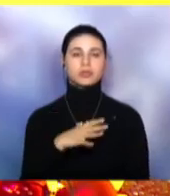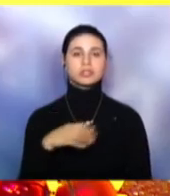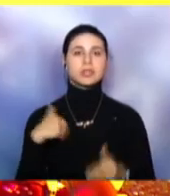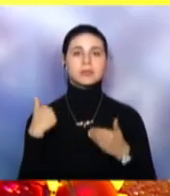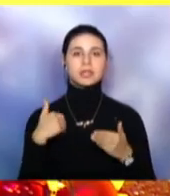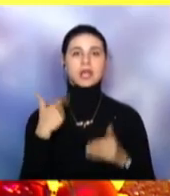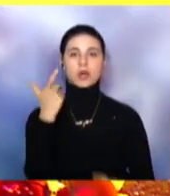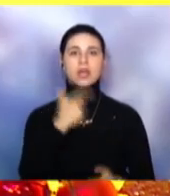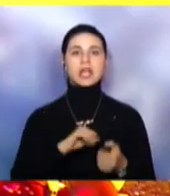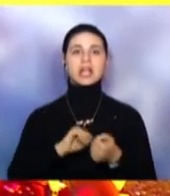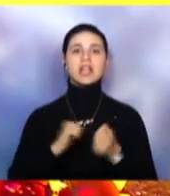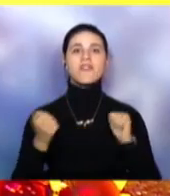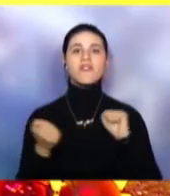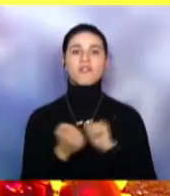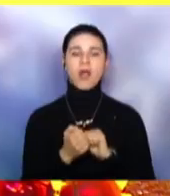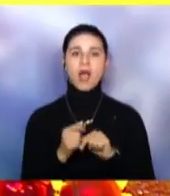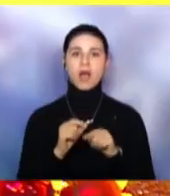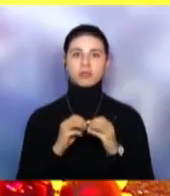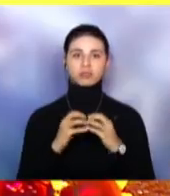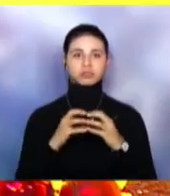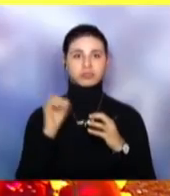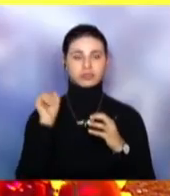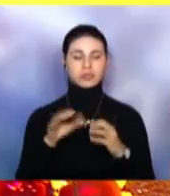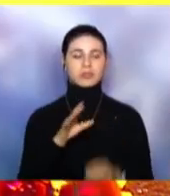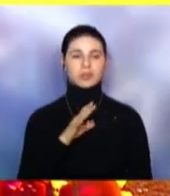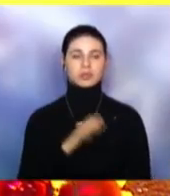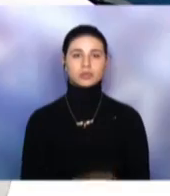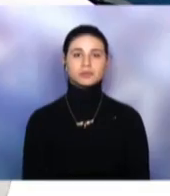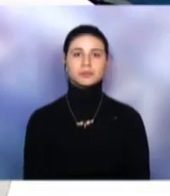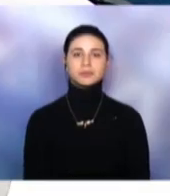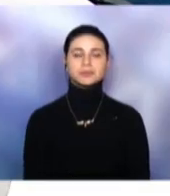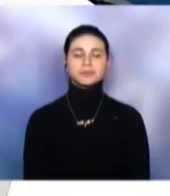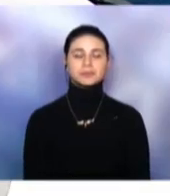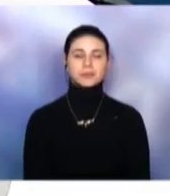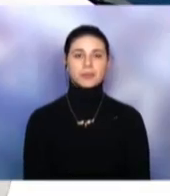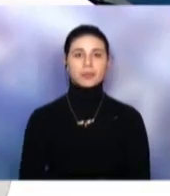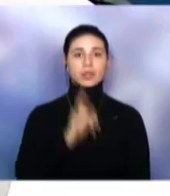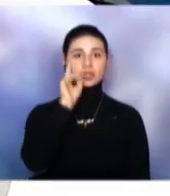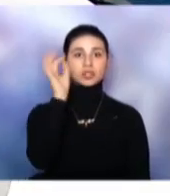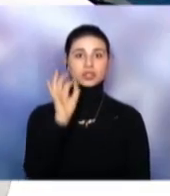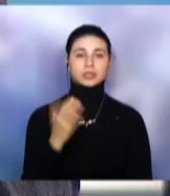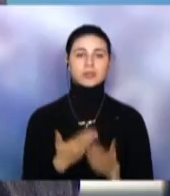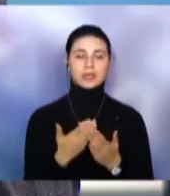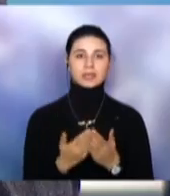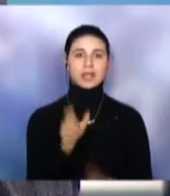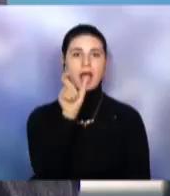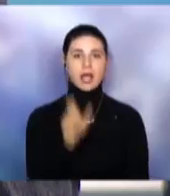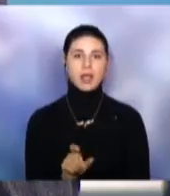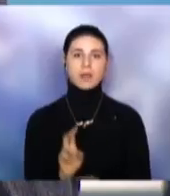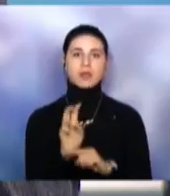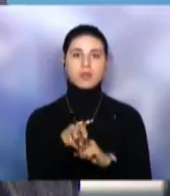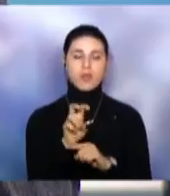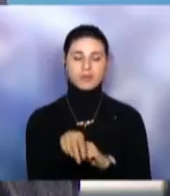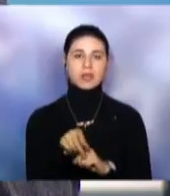მინერალური კენჭების, ანუ კონკრემენტების ჩამოყალიბების მიზეზი. ბატონო კახა, რამდენად ხშირია თქვენს პრაქტიკაში მინერალური